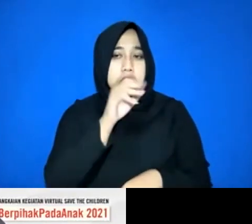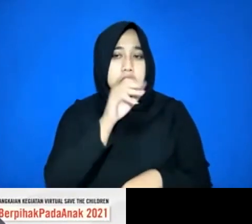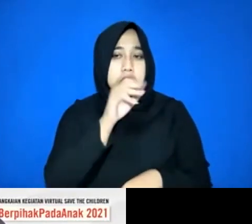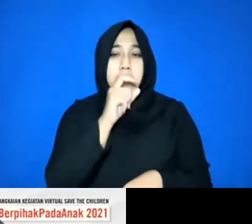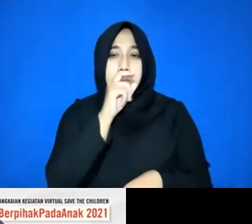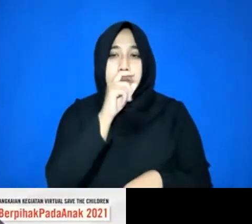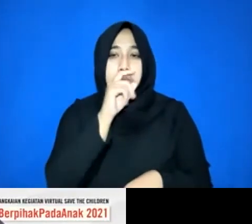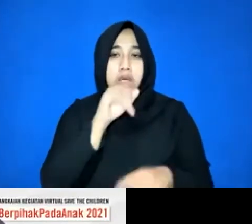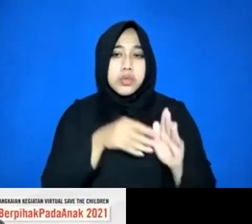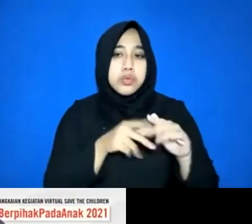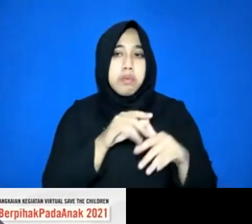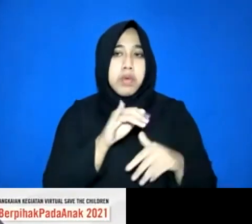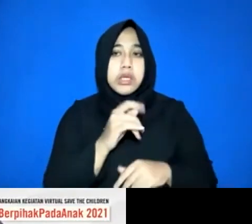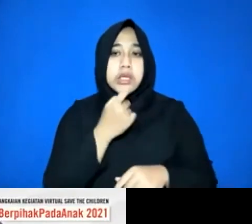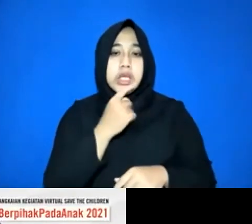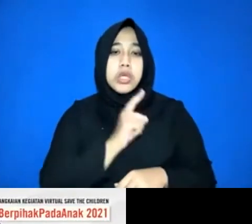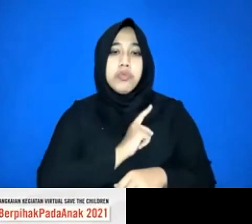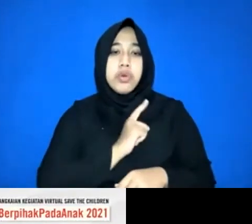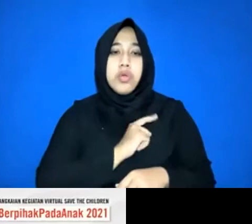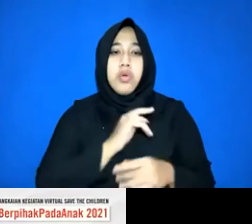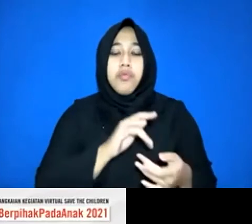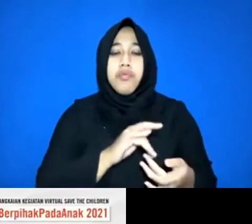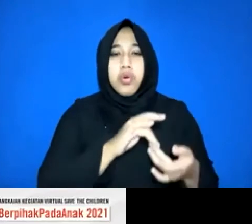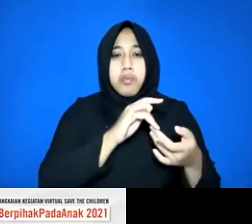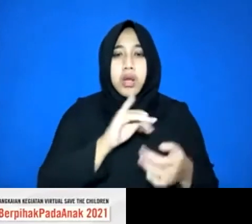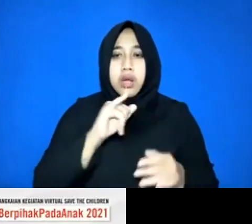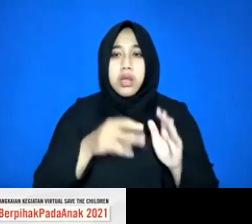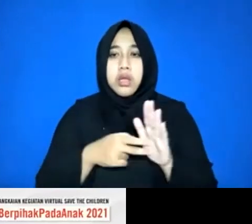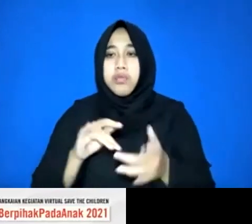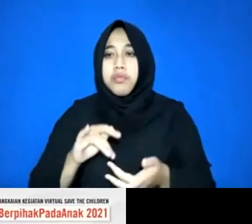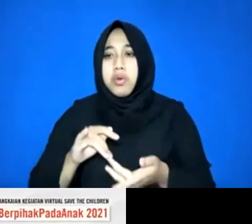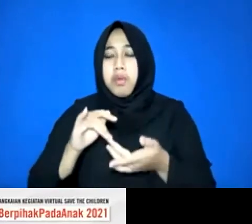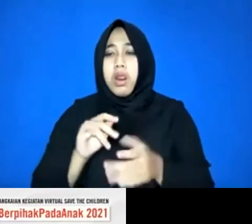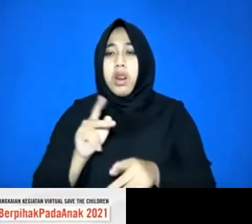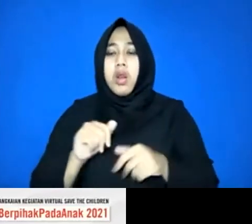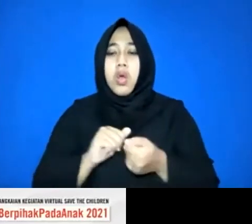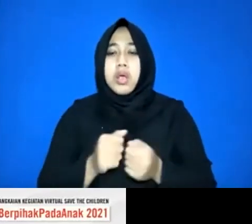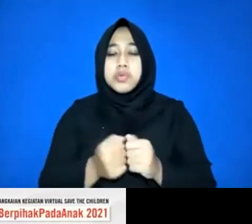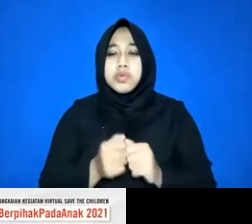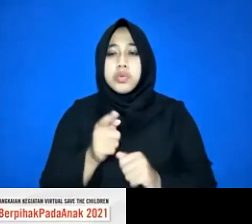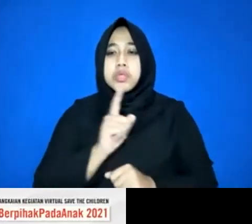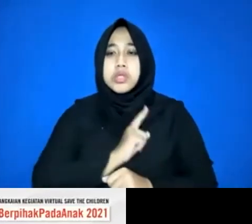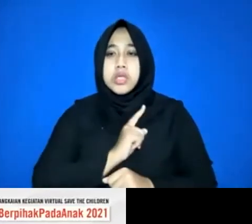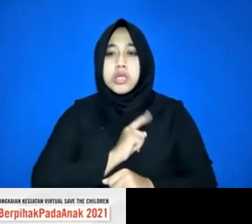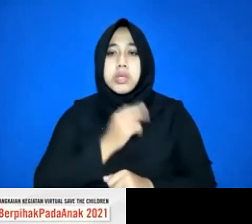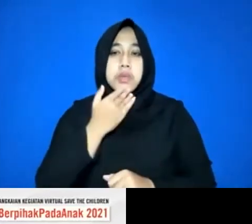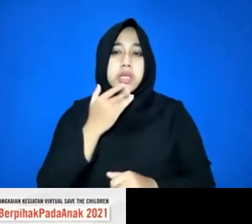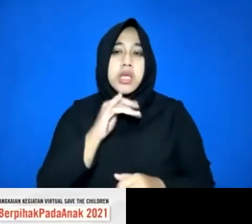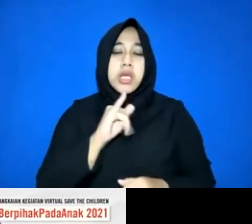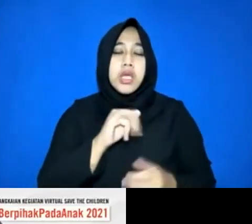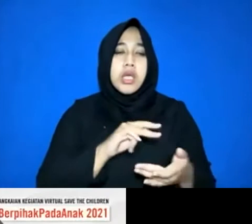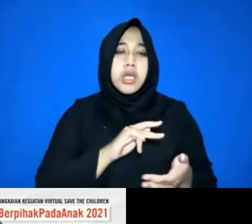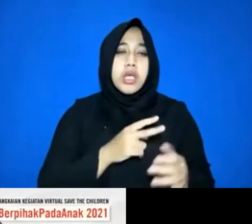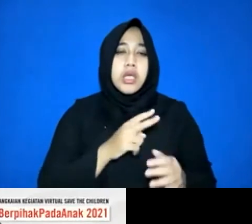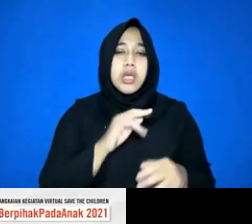Mas Jumali terkait dengan individual, formal dan non formal. Tapi kalau aku sendiri memang lebih ke individual, jadi